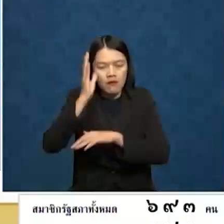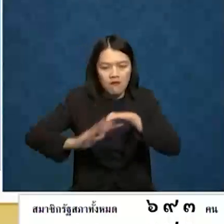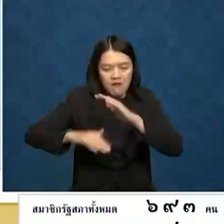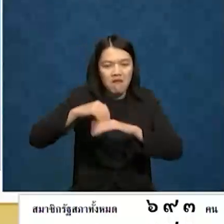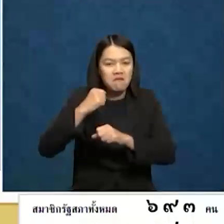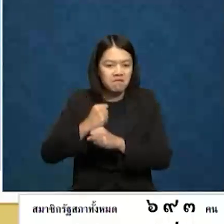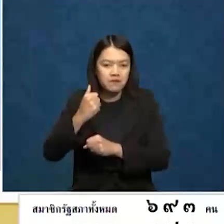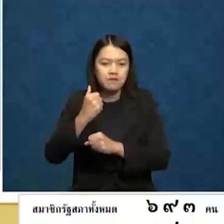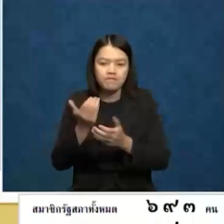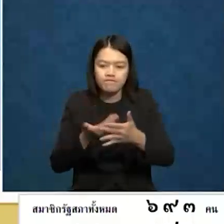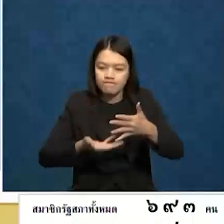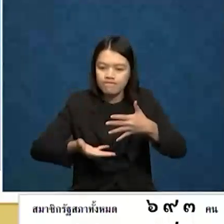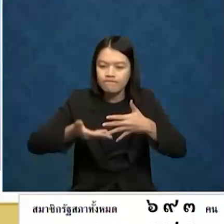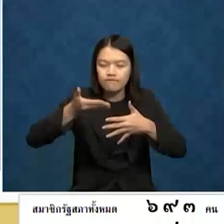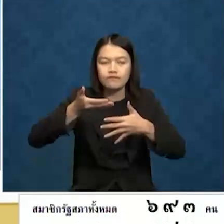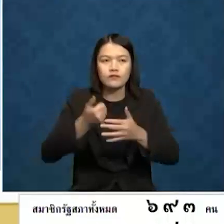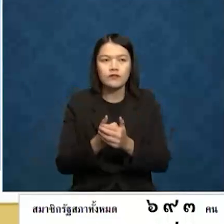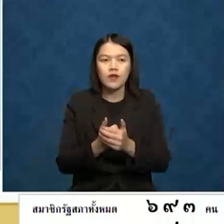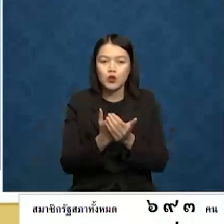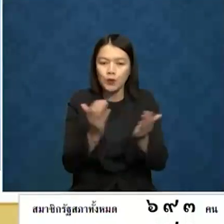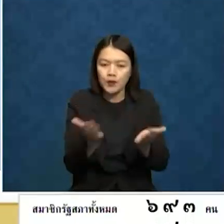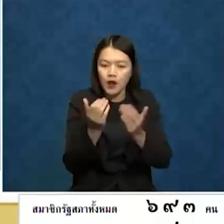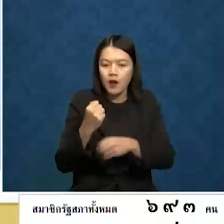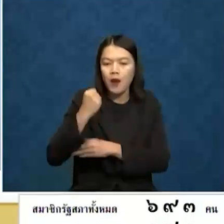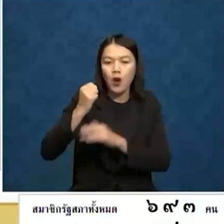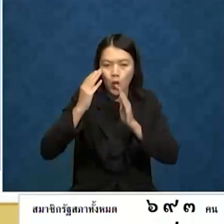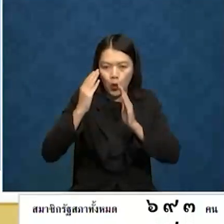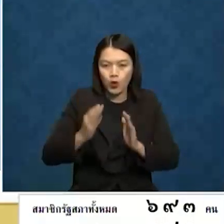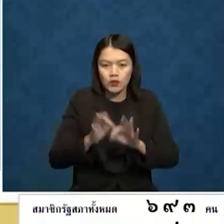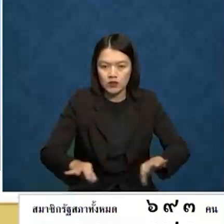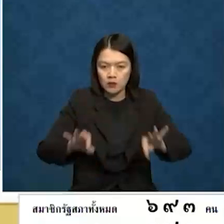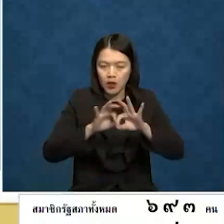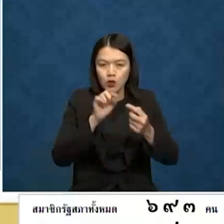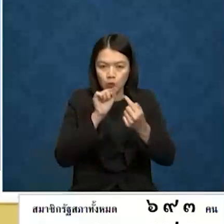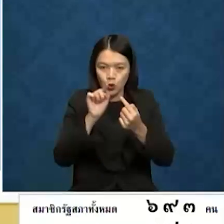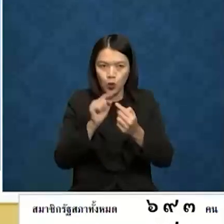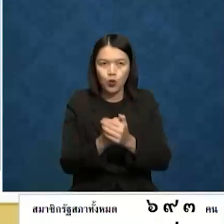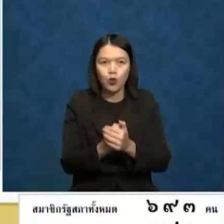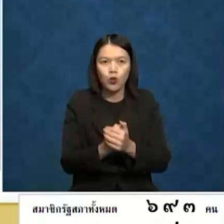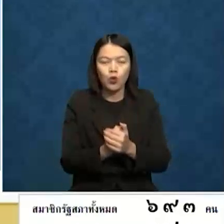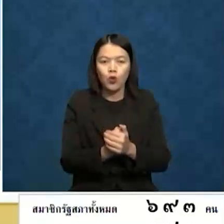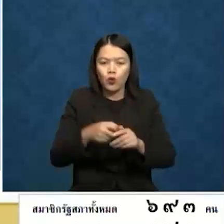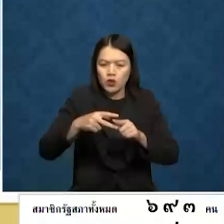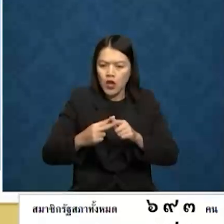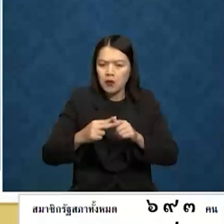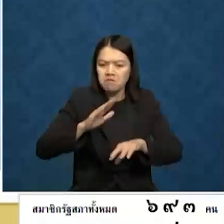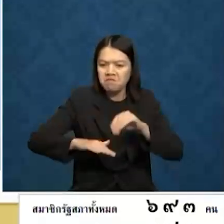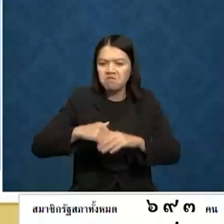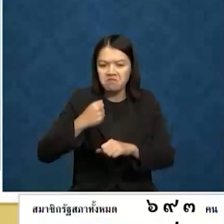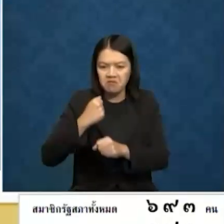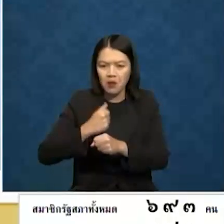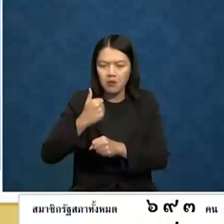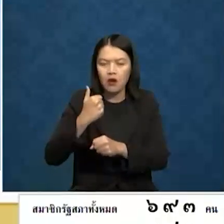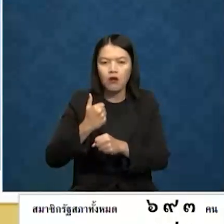ามารถในทุกระดับชั้นและพัฒนากำลังคนที่สำคัญคือเรื่องของการช่างฝีมือเพื่อตอบสนองต่อภ